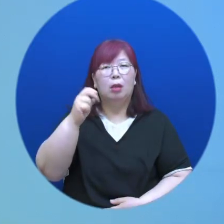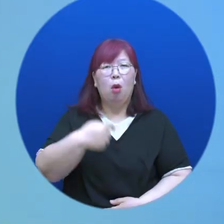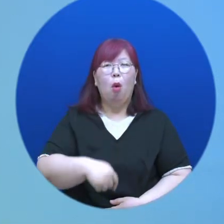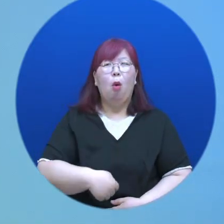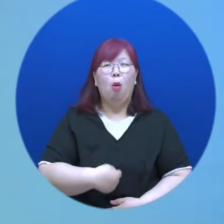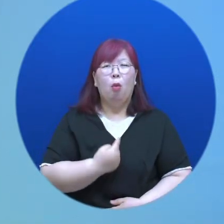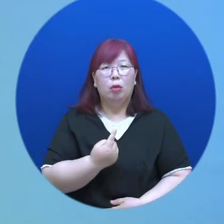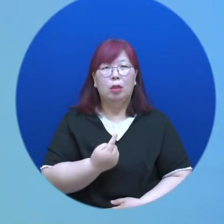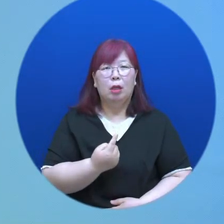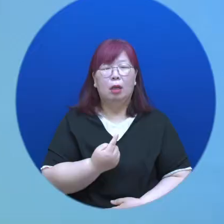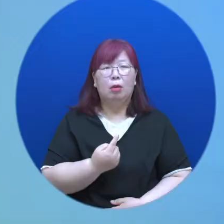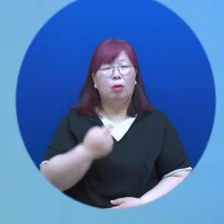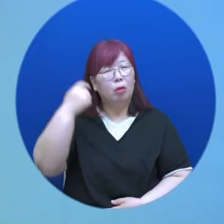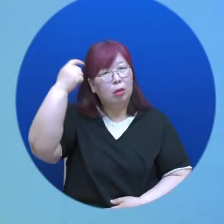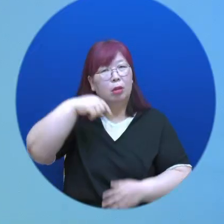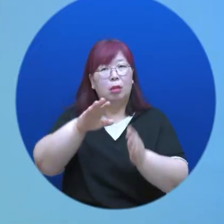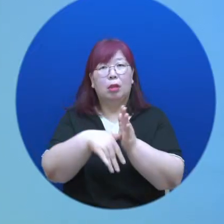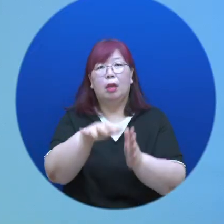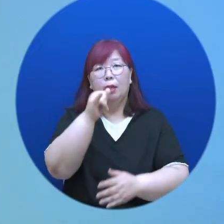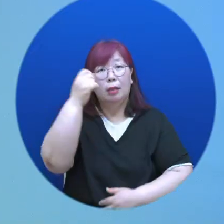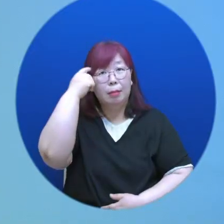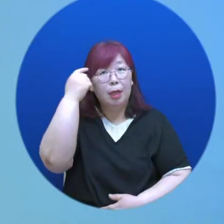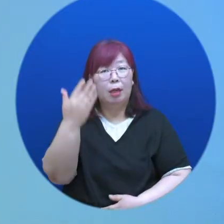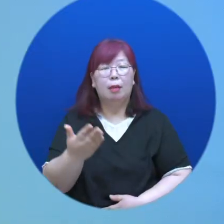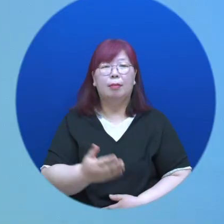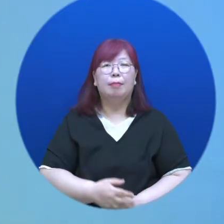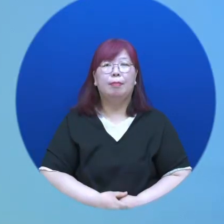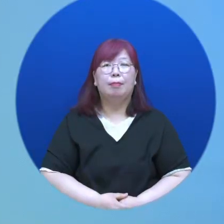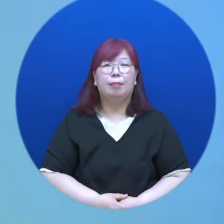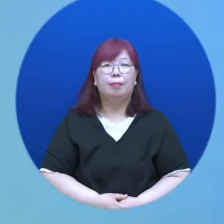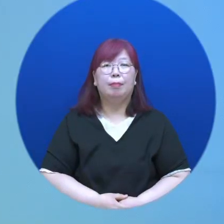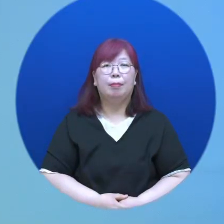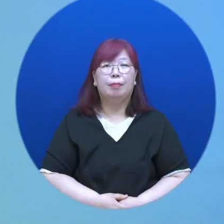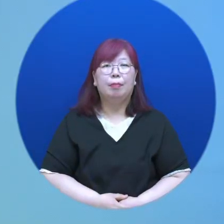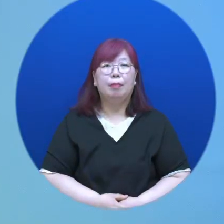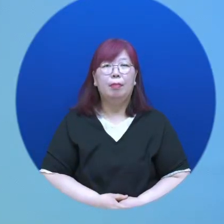혼자라고 느껴질 때가 있으십니까?